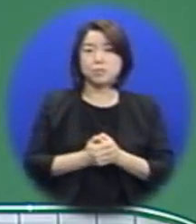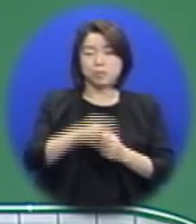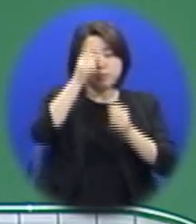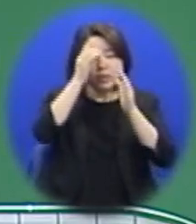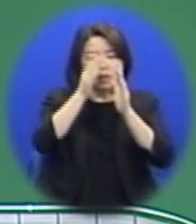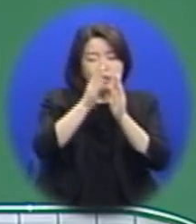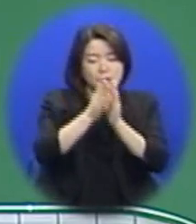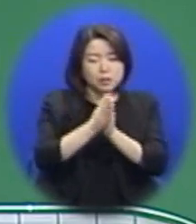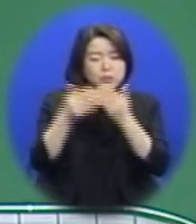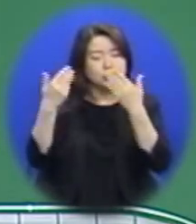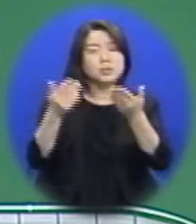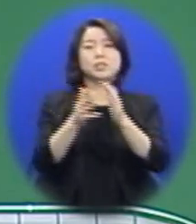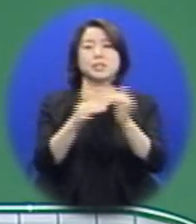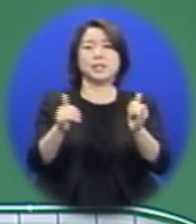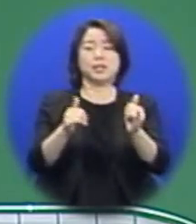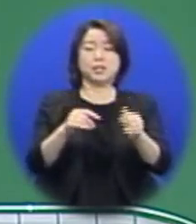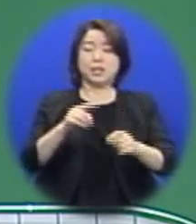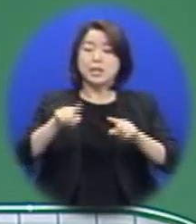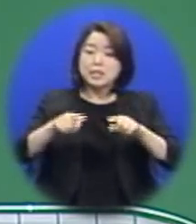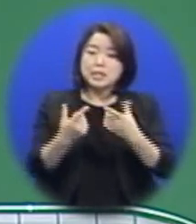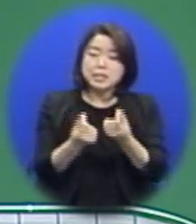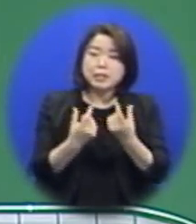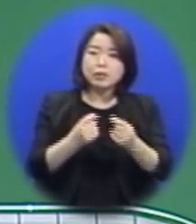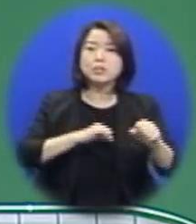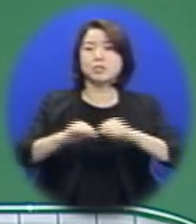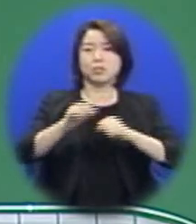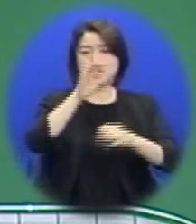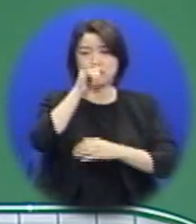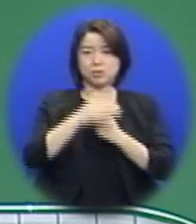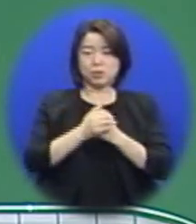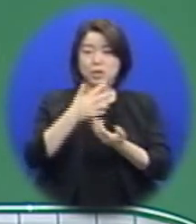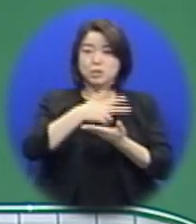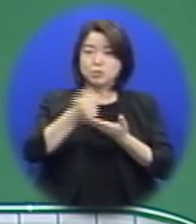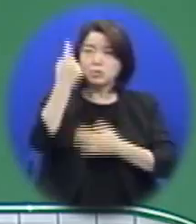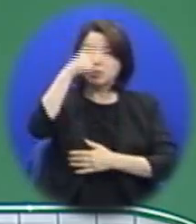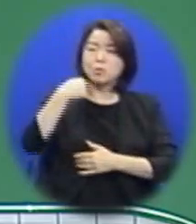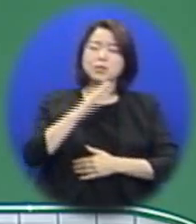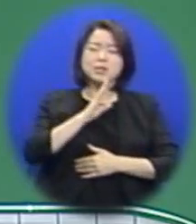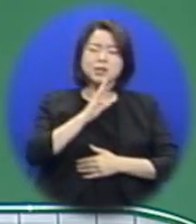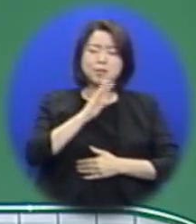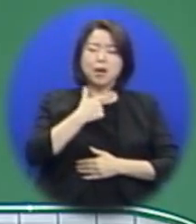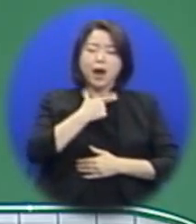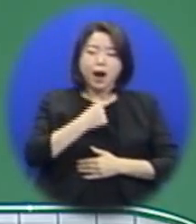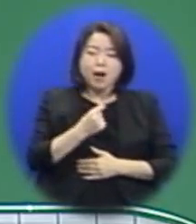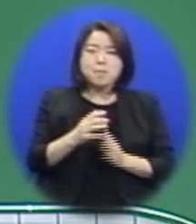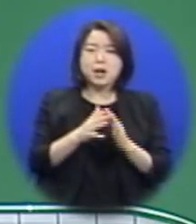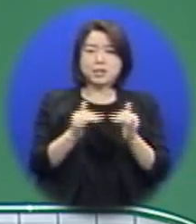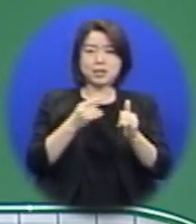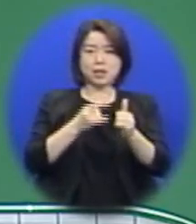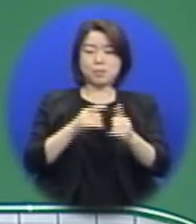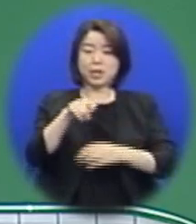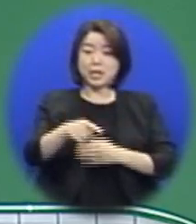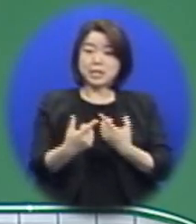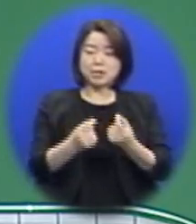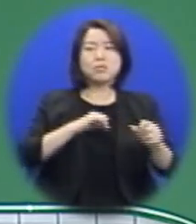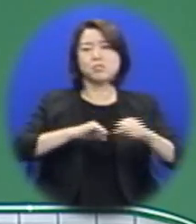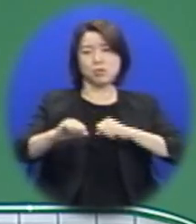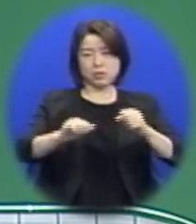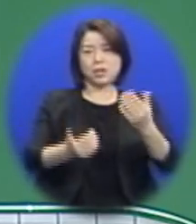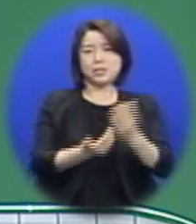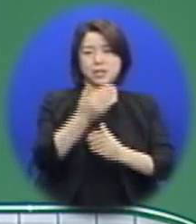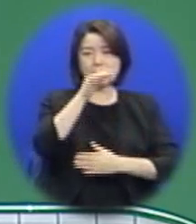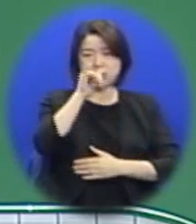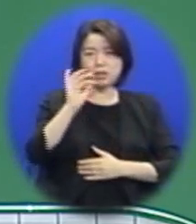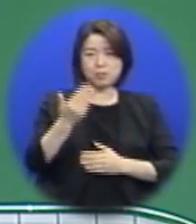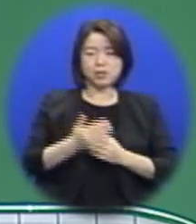기도하는 자에게 이런 역사가 있는 거예요. 주님의 얼굴을 정말 갈망하는 그런 자에게 이런 역사가 있는 거예요.